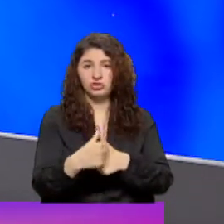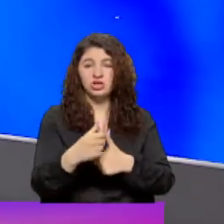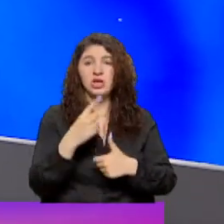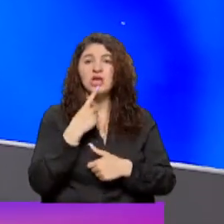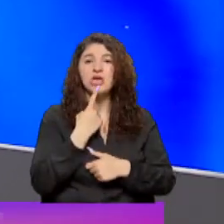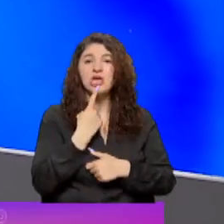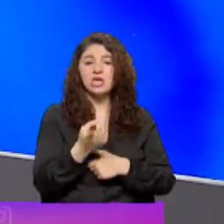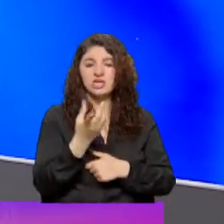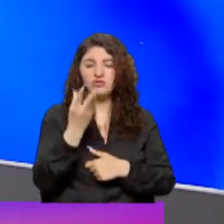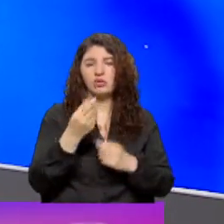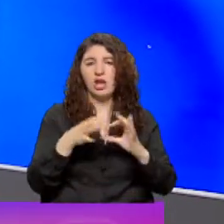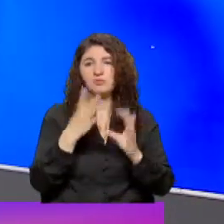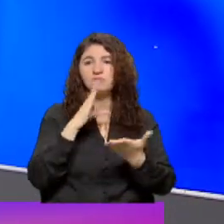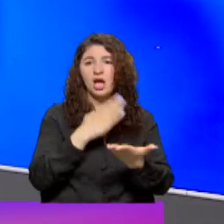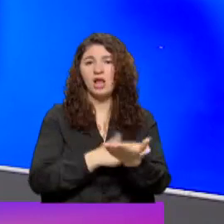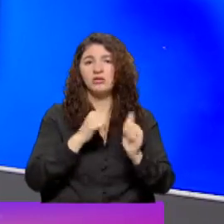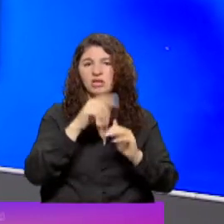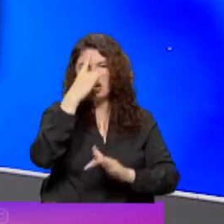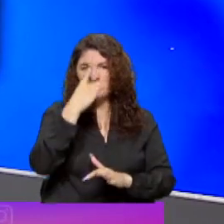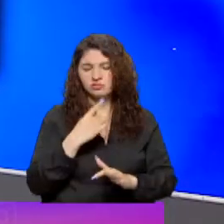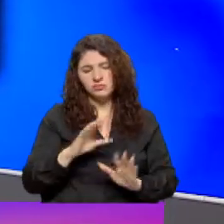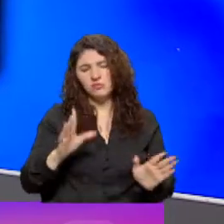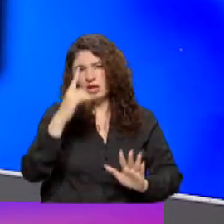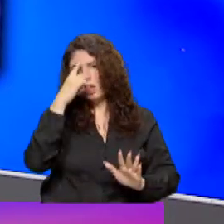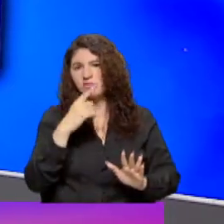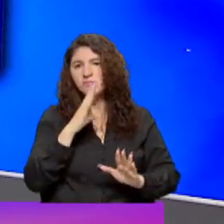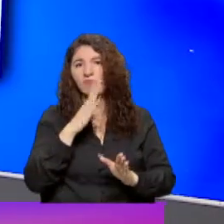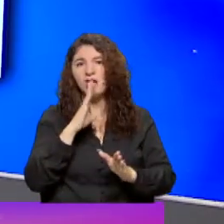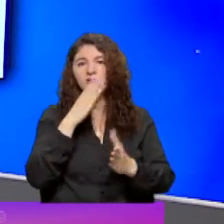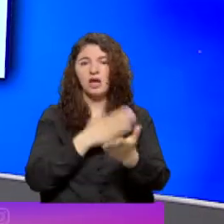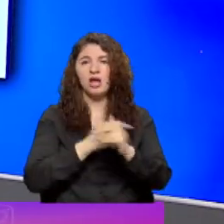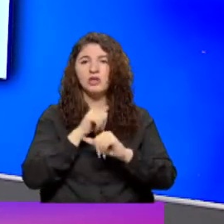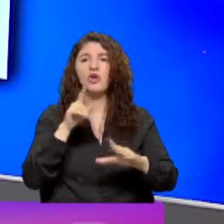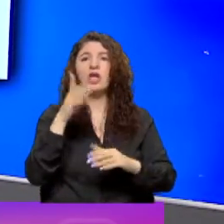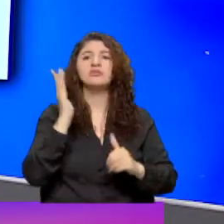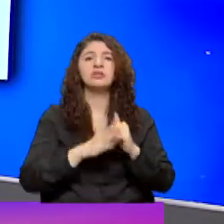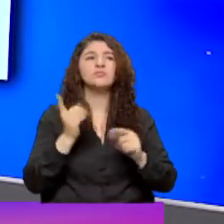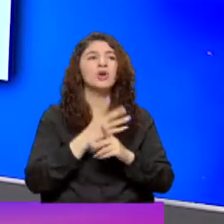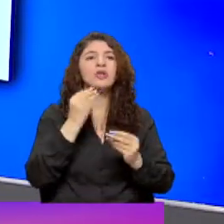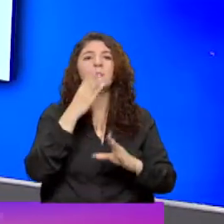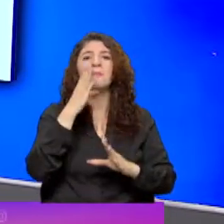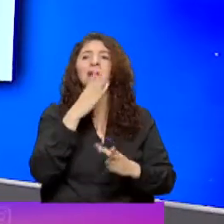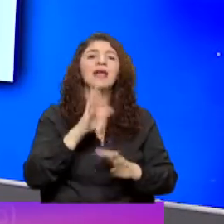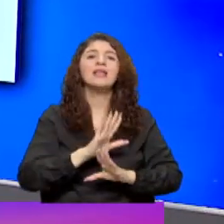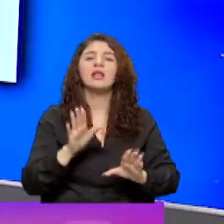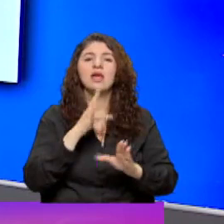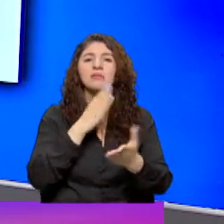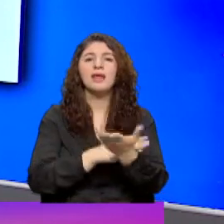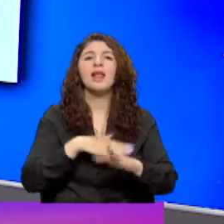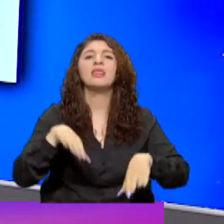itirafçı olduğuna dair bir belge yayınlamışlar resmi resmi belgeye yayınlamışlar böyle yasak plan olan bir belgede değil